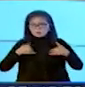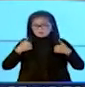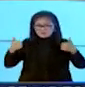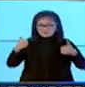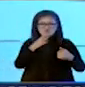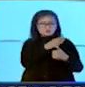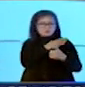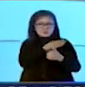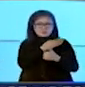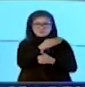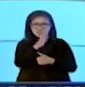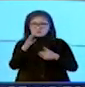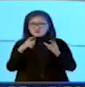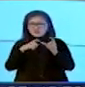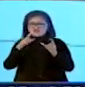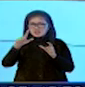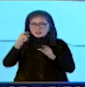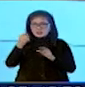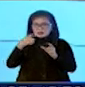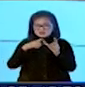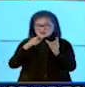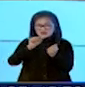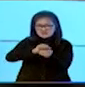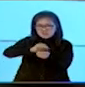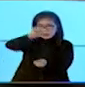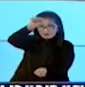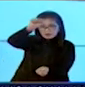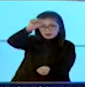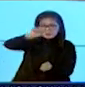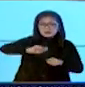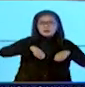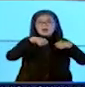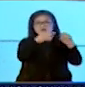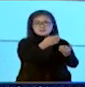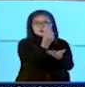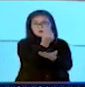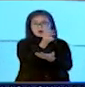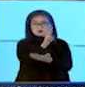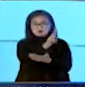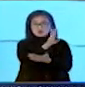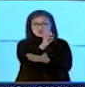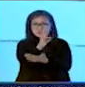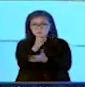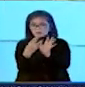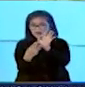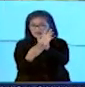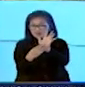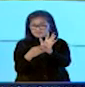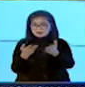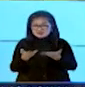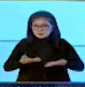FL dan thn juga menyerahkan papan simbolis sumbangan uang 200 milyar rupiah serta lahan seluas